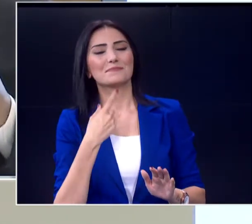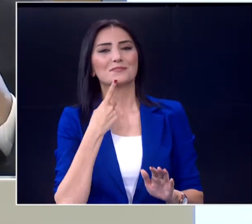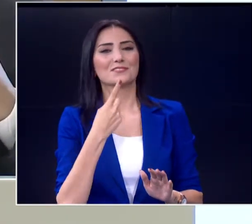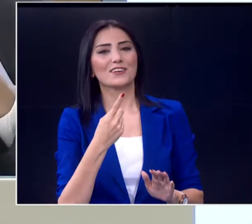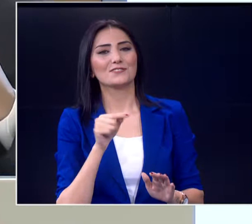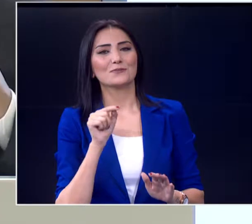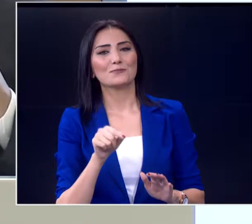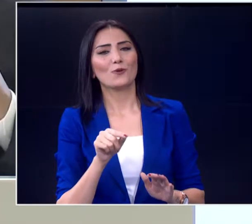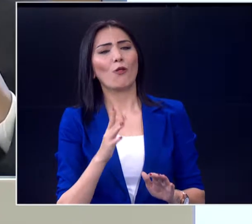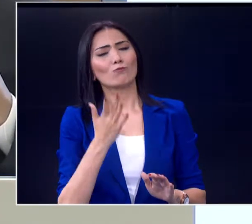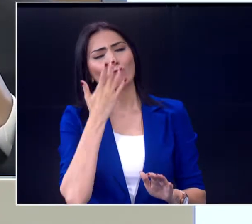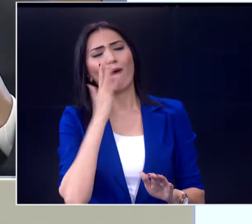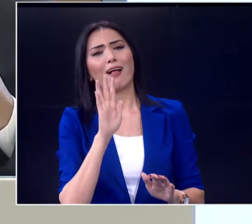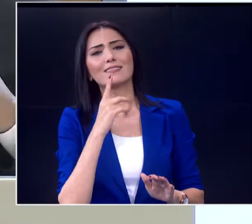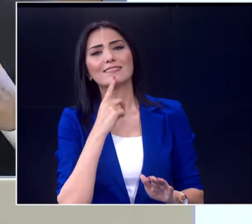Bu gayet doğal.